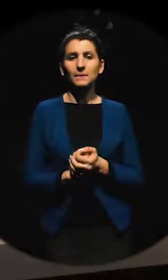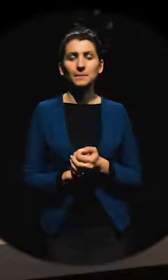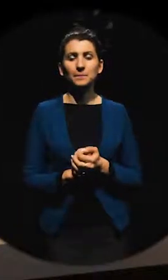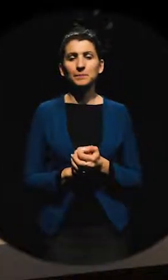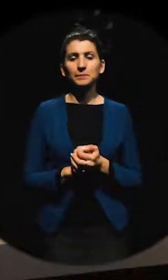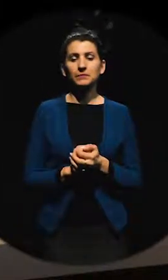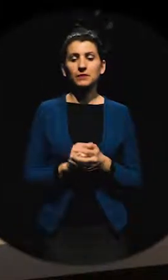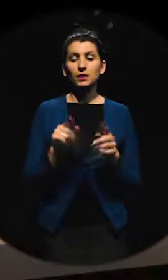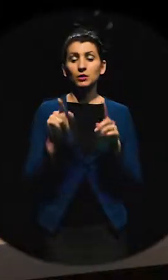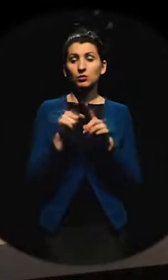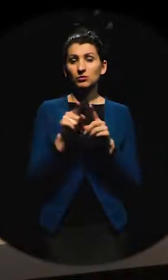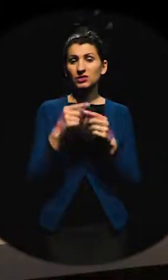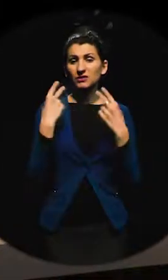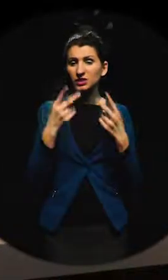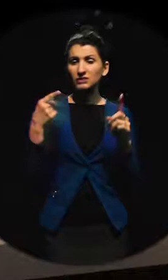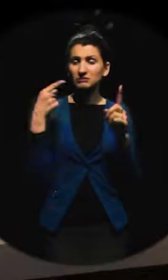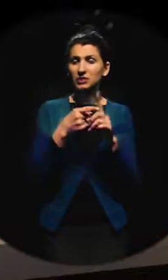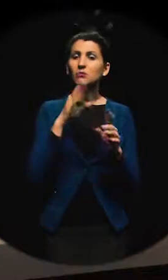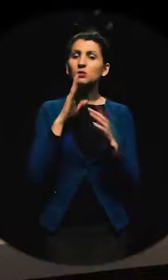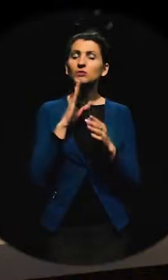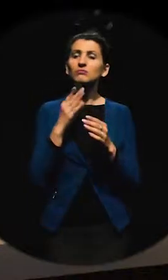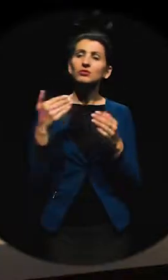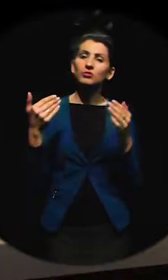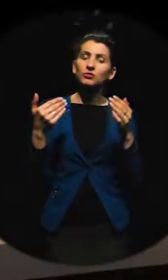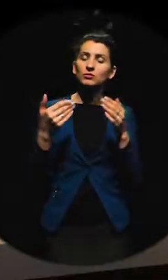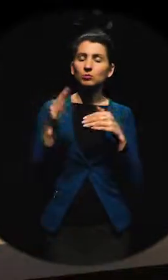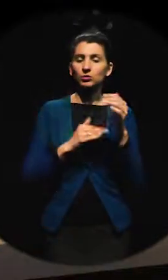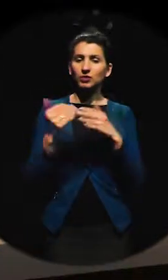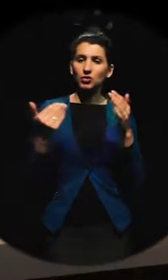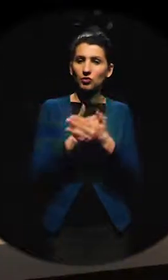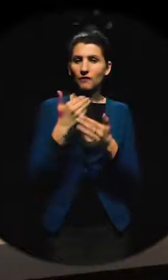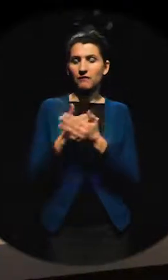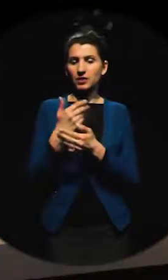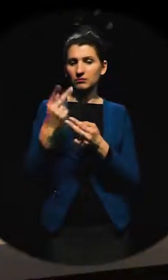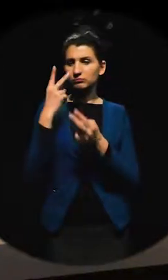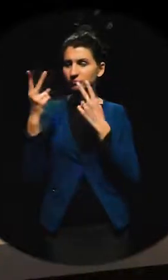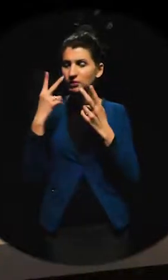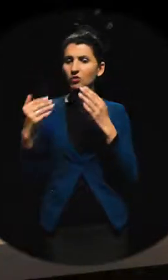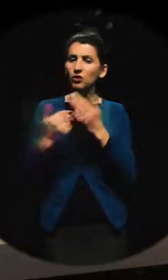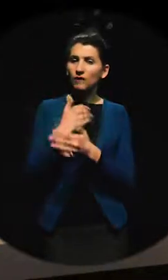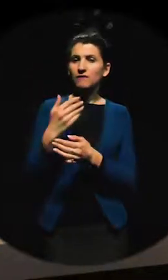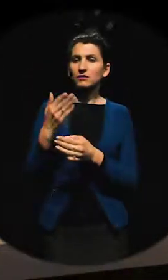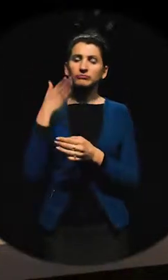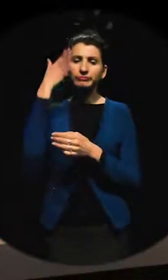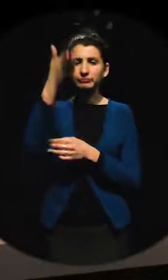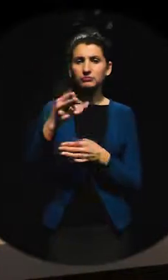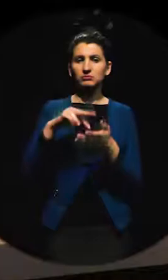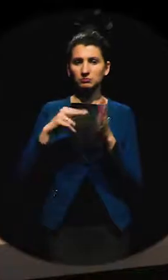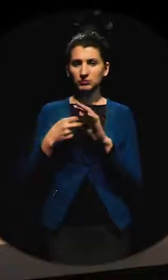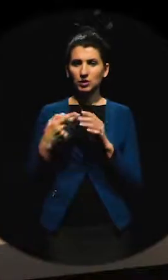i zbudowanie jakby nowych kategorii i nowych perspektyw